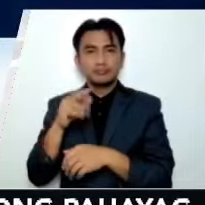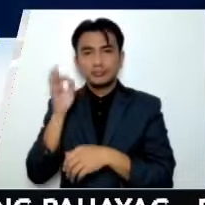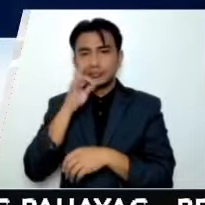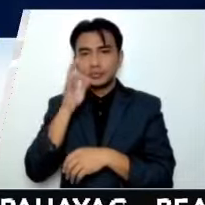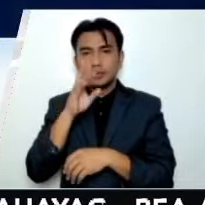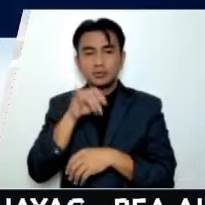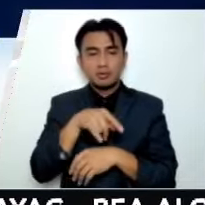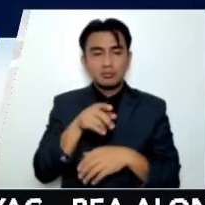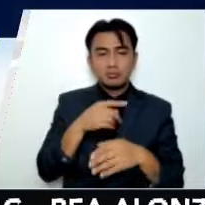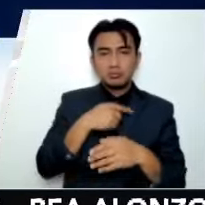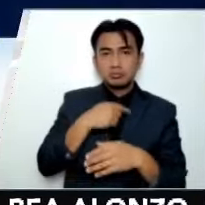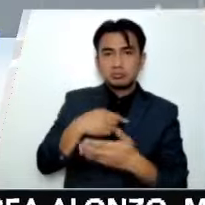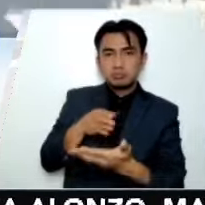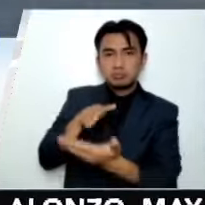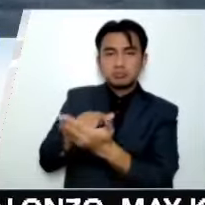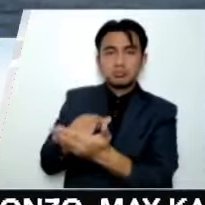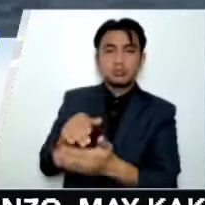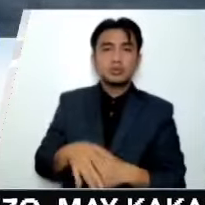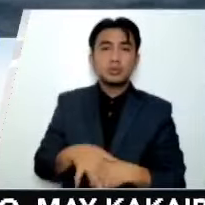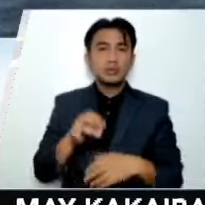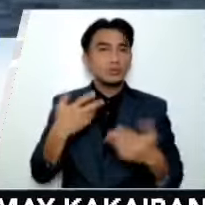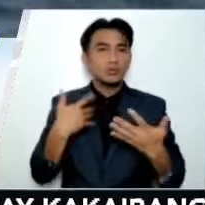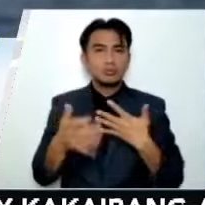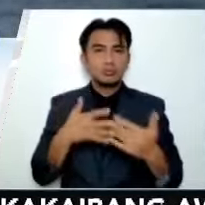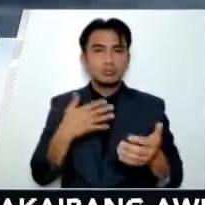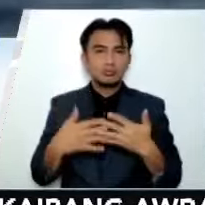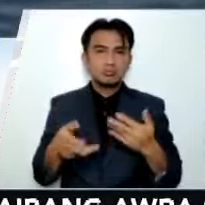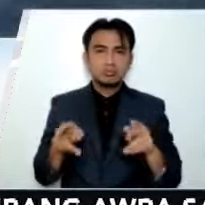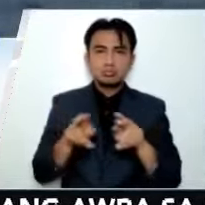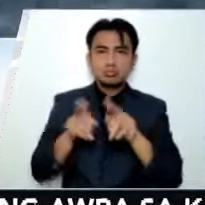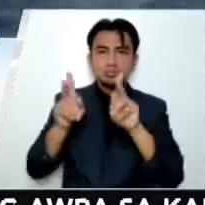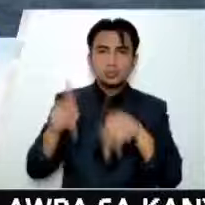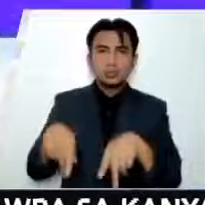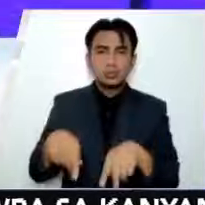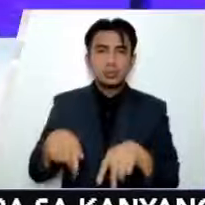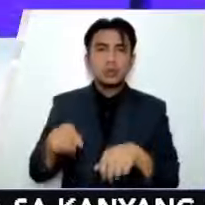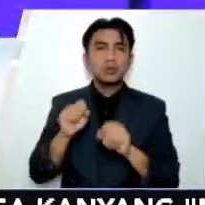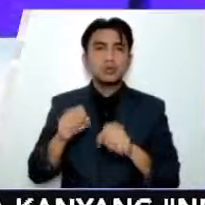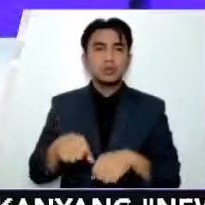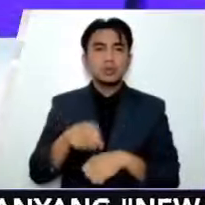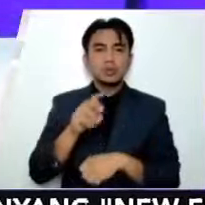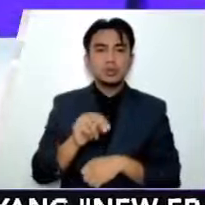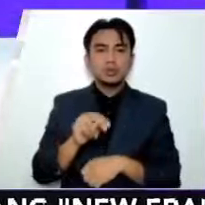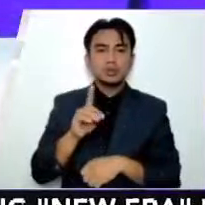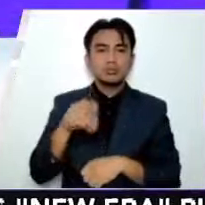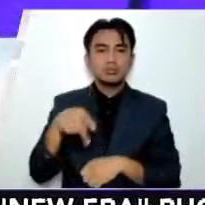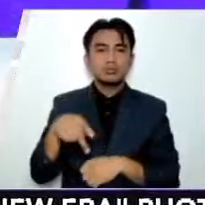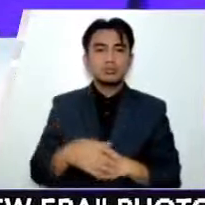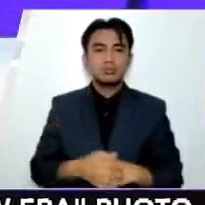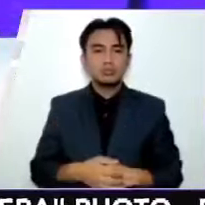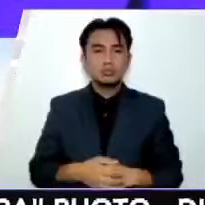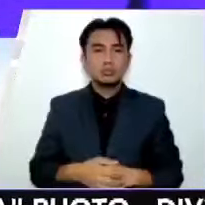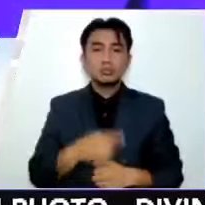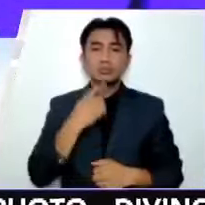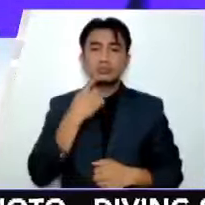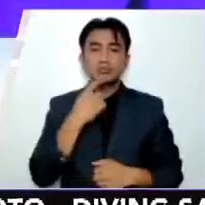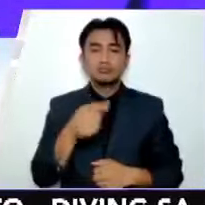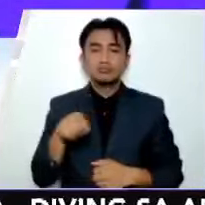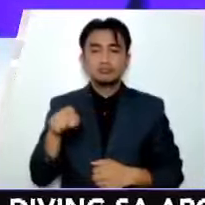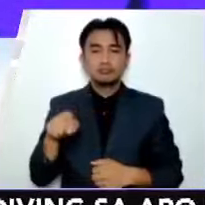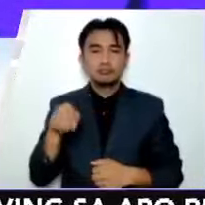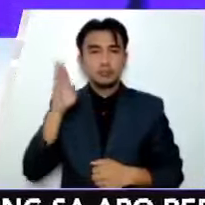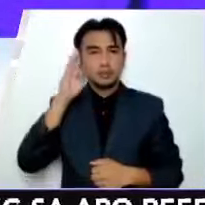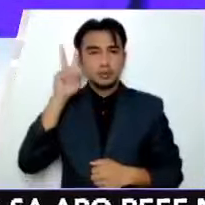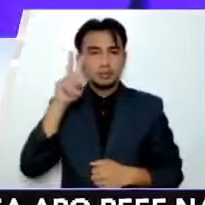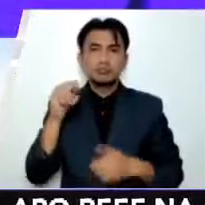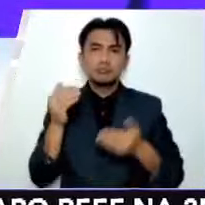may madamay na ordinaryong Pilipino ay pwedeng gamitin ang MDT. Iginiit ni Pangulong Marcos na walang atrasan